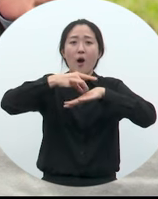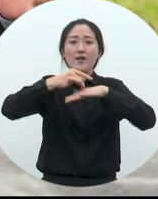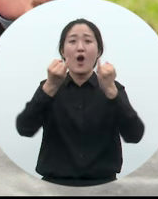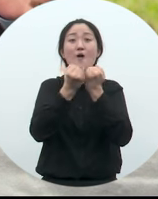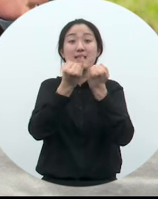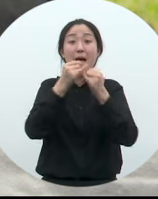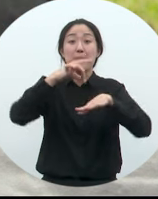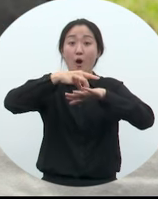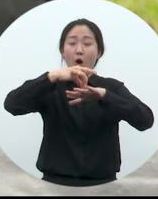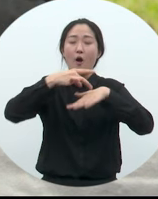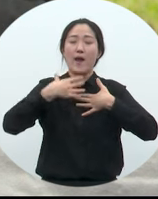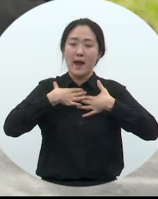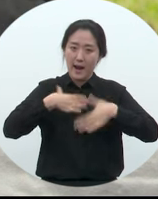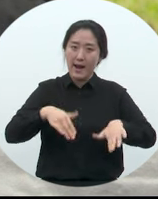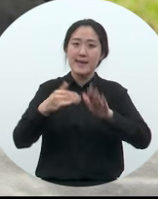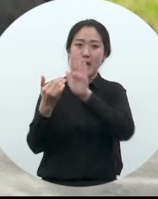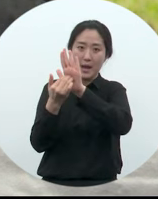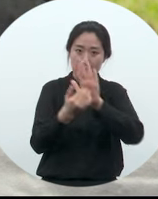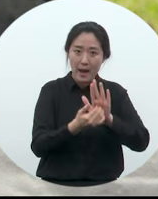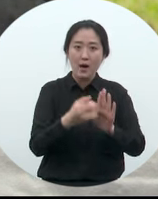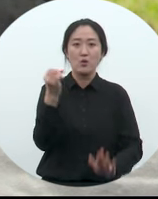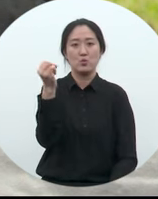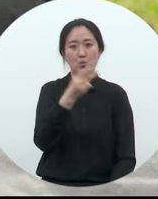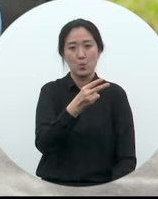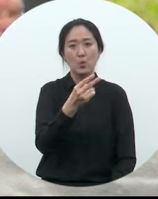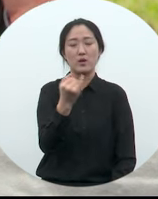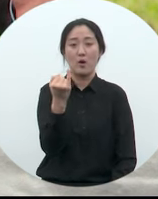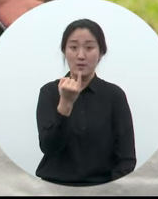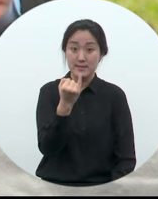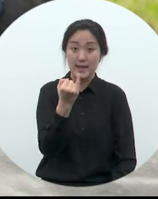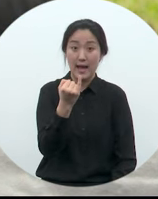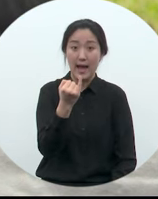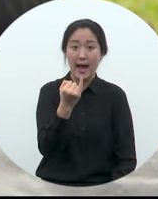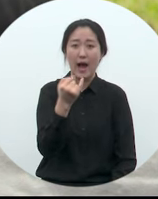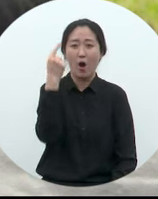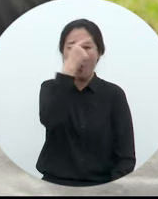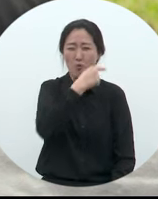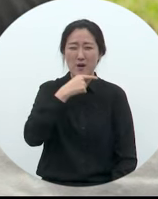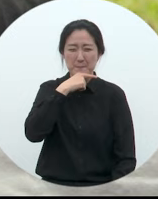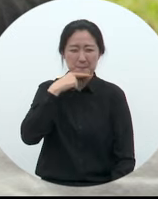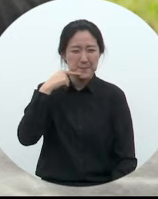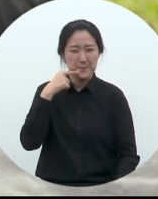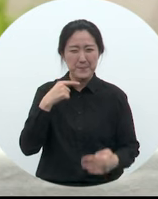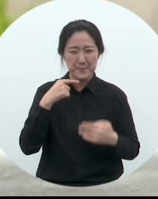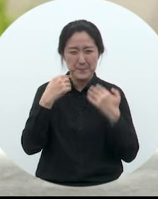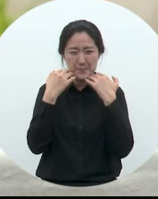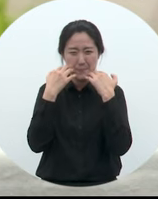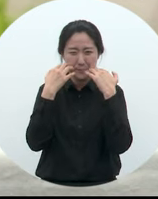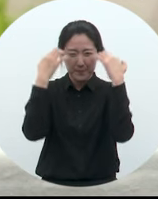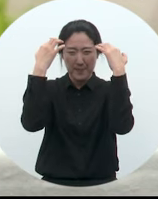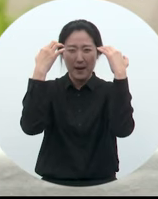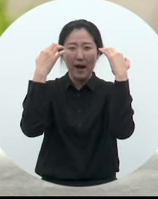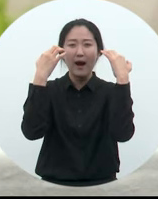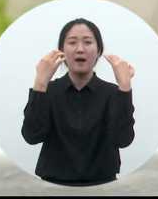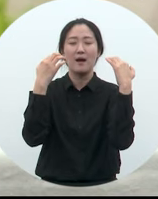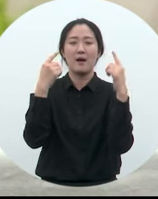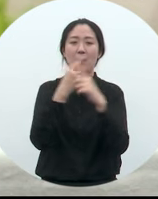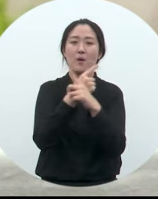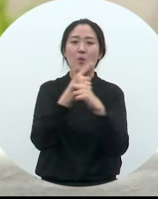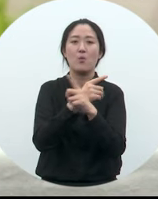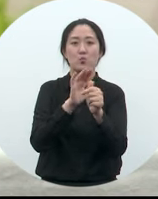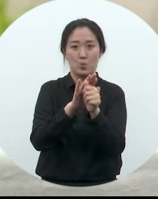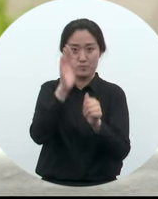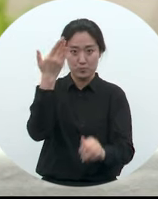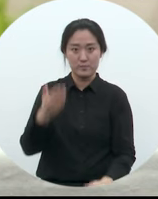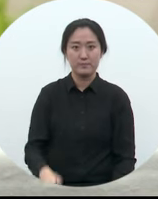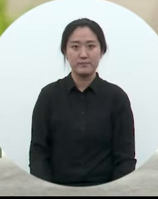많이 먹게 되면은 골다공증을 예방할 수 있다. 그리고 특히 이제 여성 갱년기 중에 안면 홍조랄지 또 여러